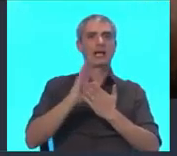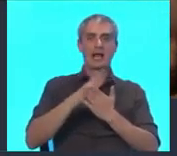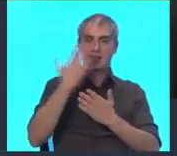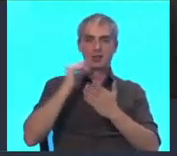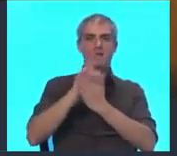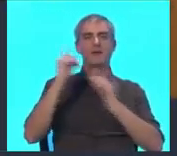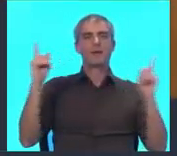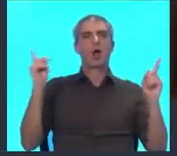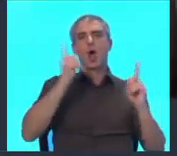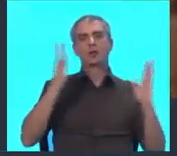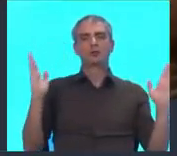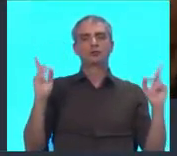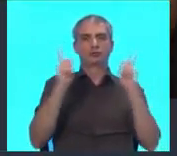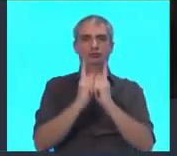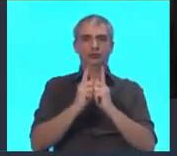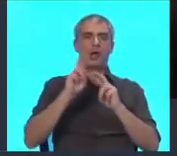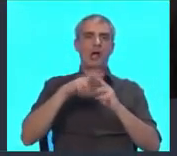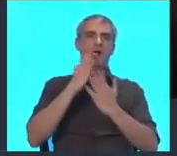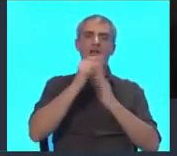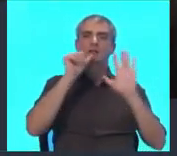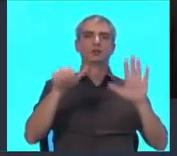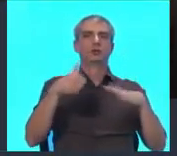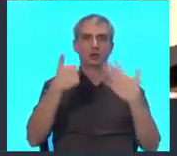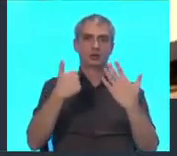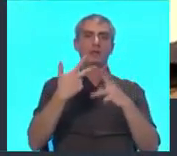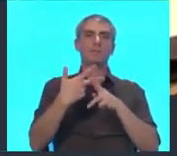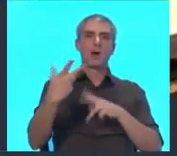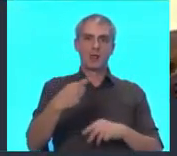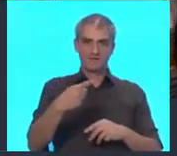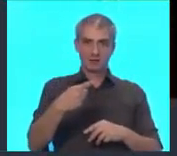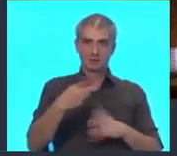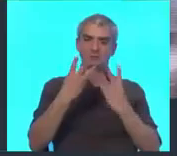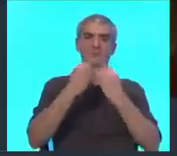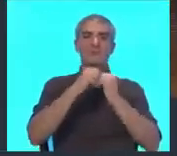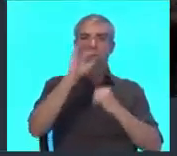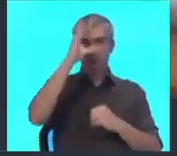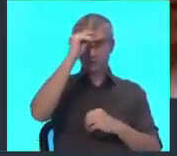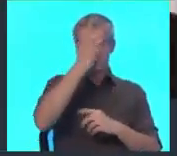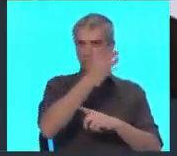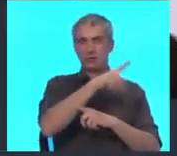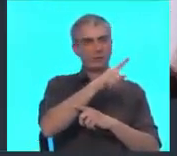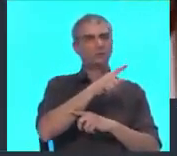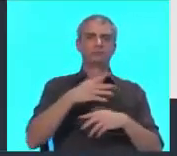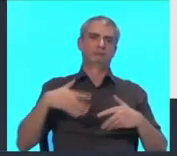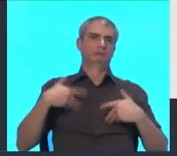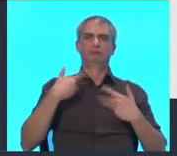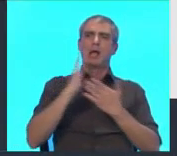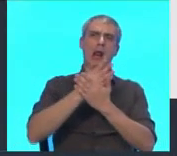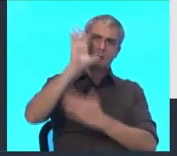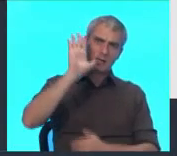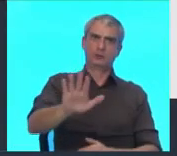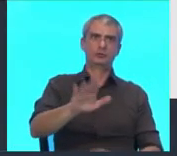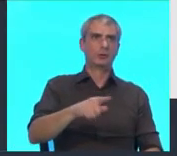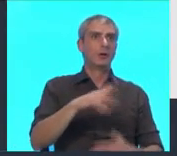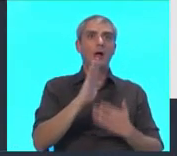את עונשו לאחר שנשא 6 שנות מאסר בלבד. בני משפחתו של המנוח מברכים על ההחלטה. החלטה